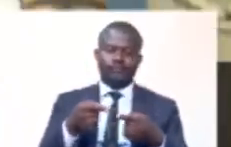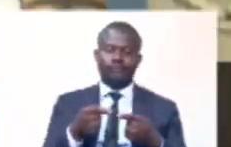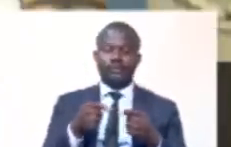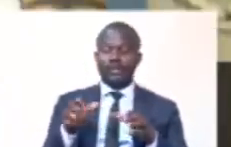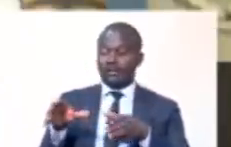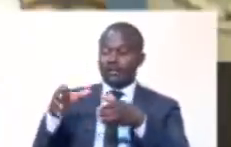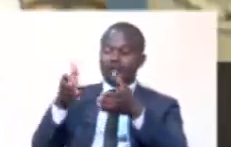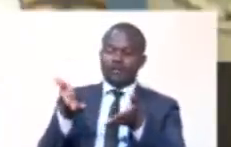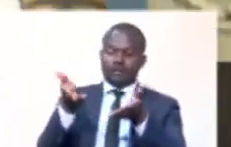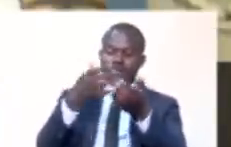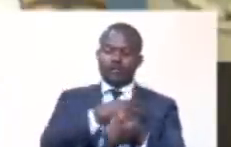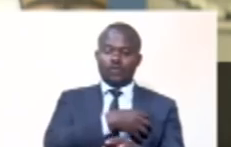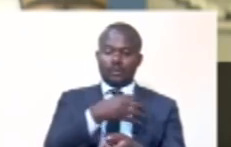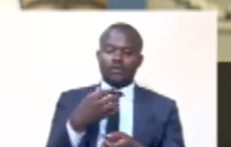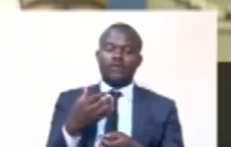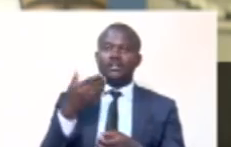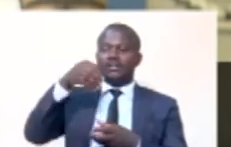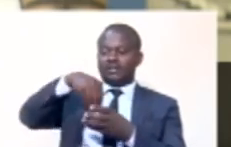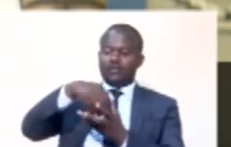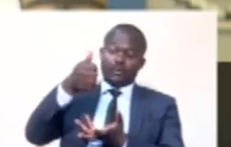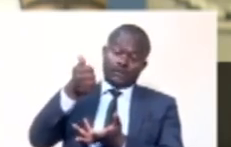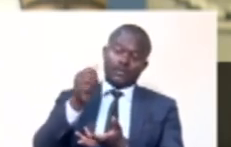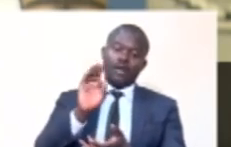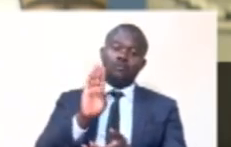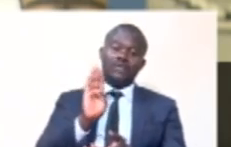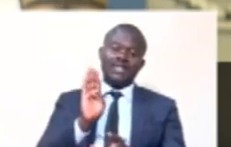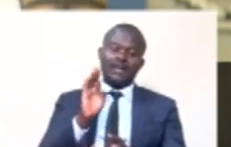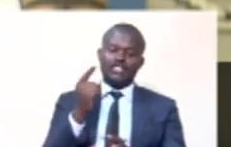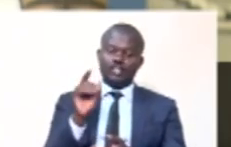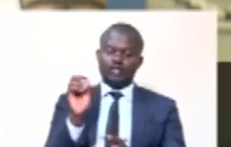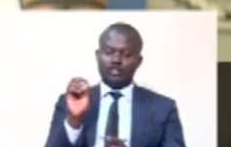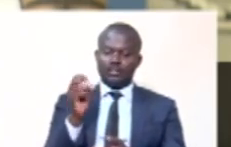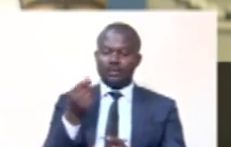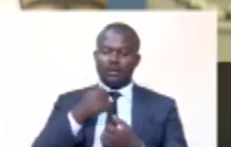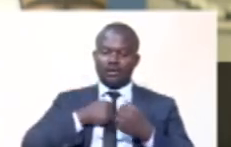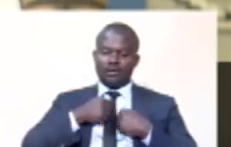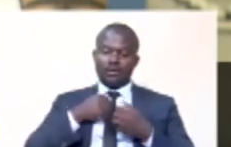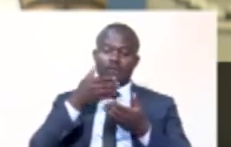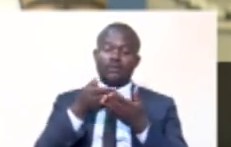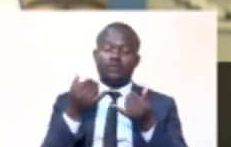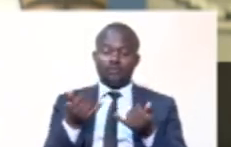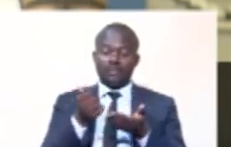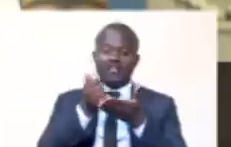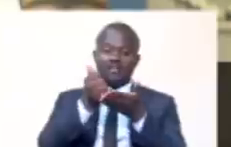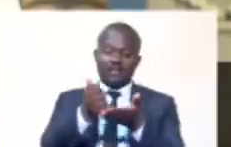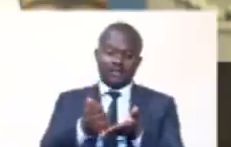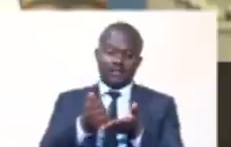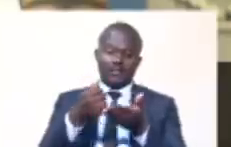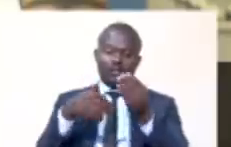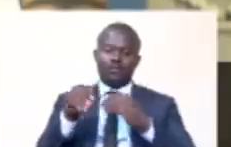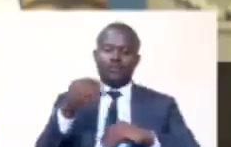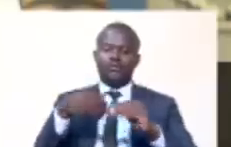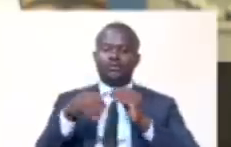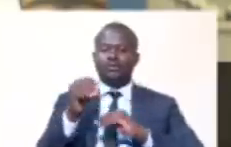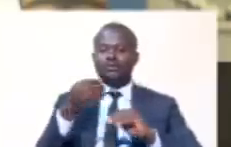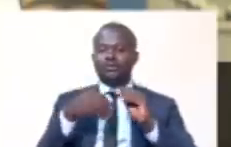ubukungu kingana na miliyari 100 z'amafaranga y'u Rwanda kugeza ubu cyafashije ubucuruzi